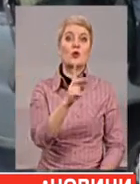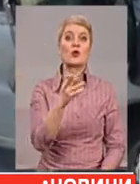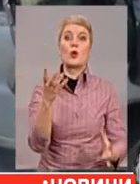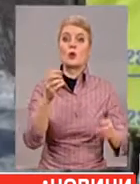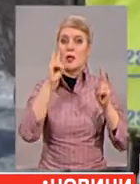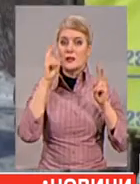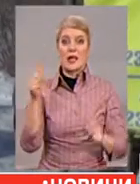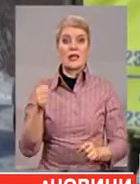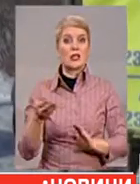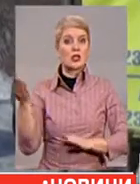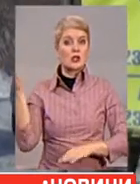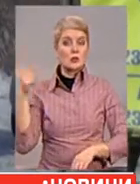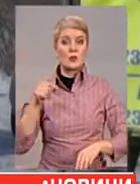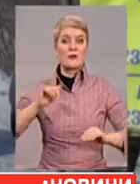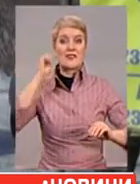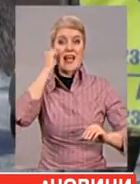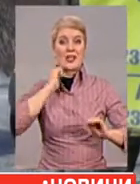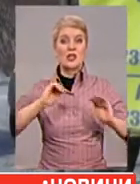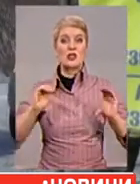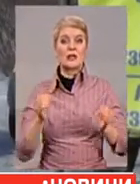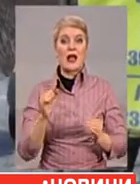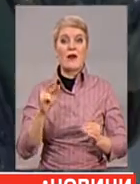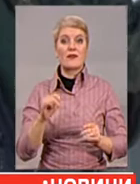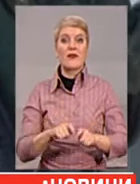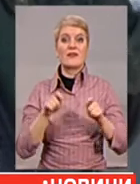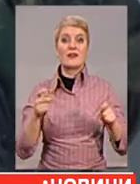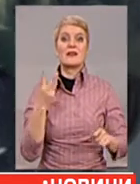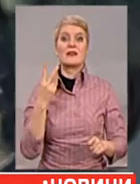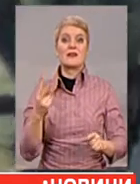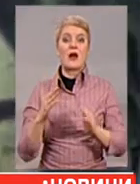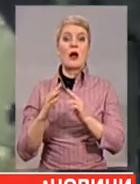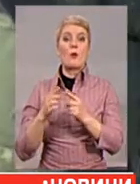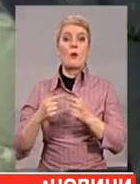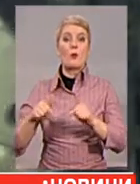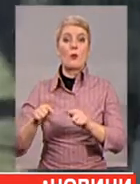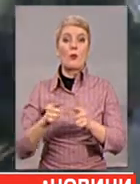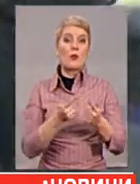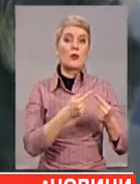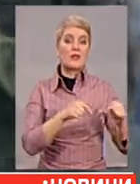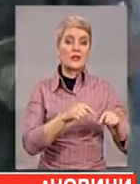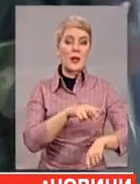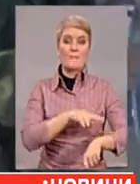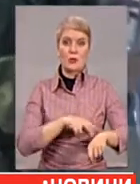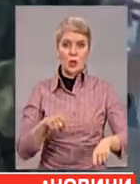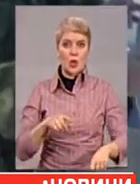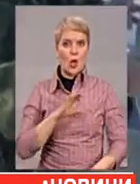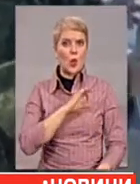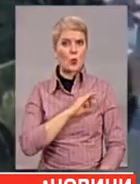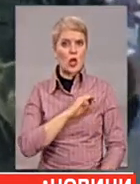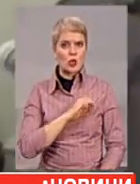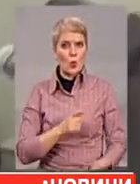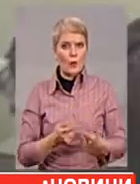Тиждень тому тут, у старій частині Авдіївки, відкрилися два стаціонарних пункти поліції. Це участковий, так? Так, який